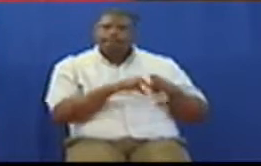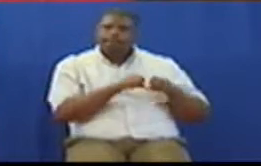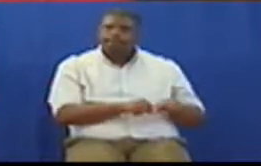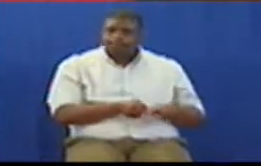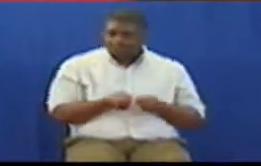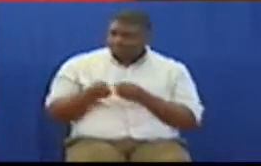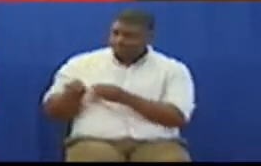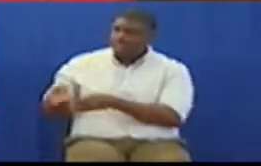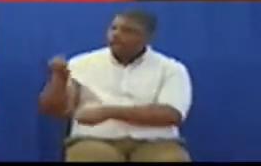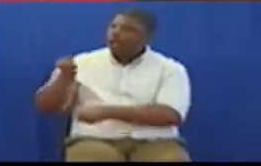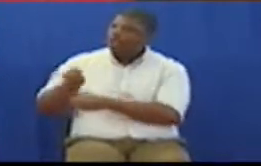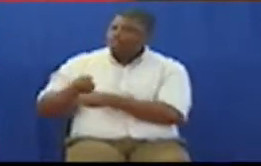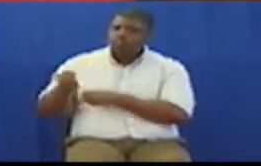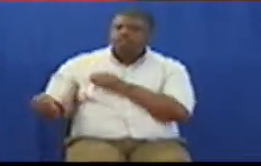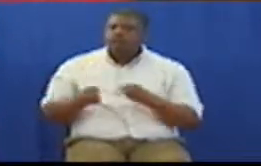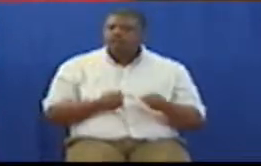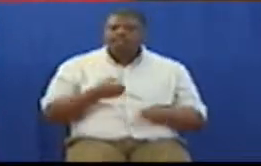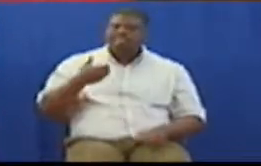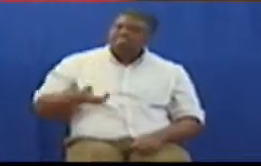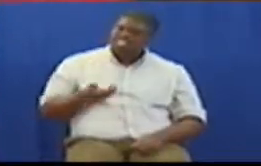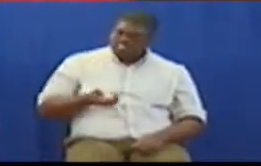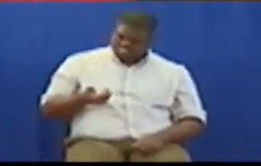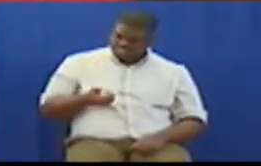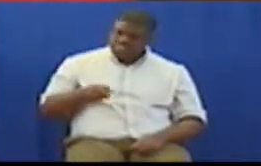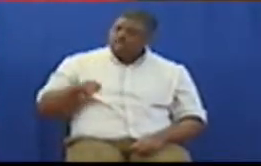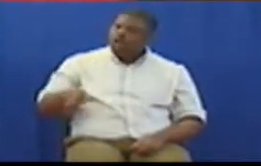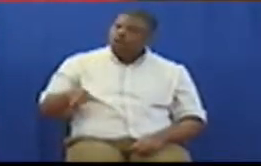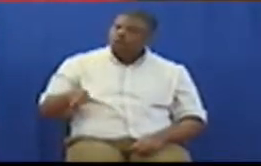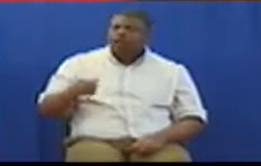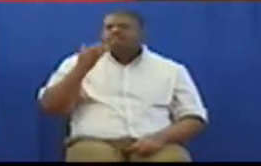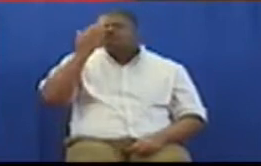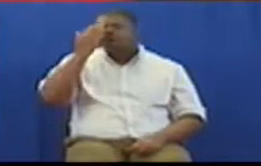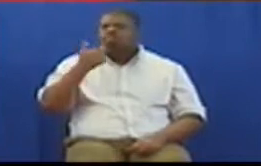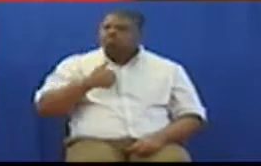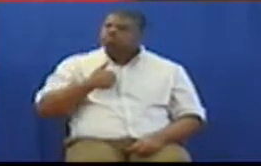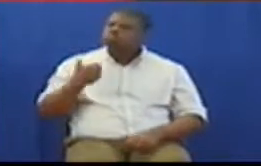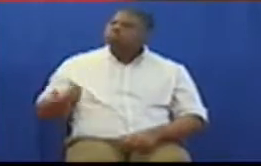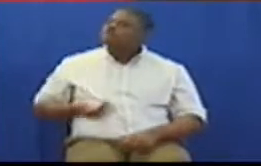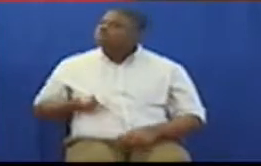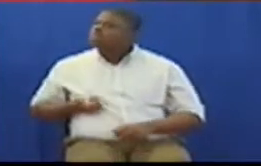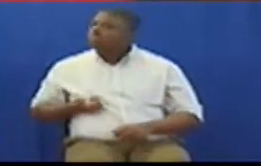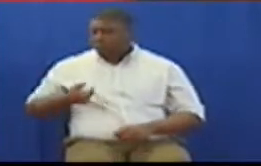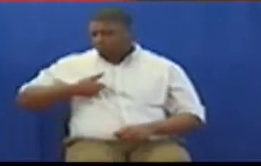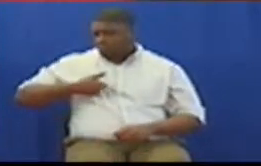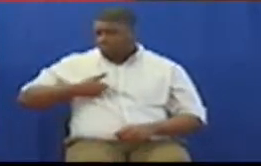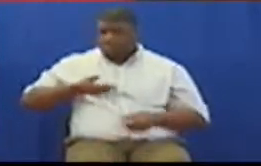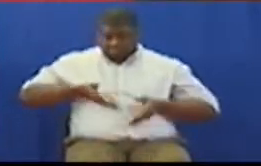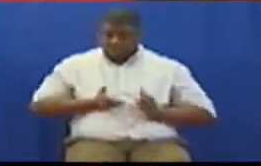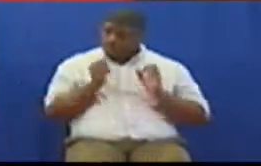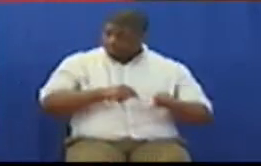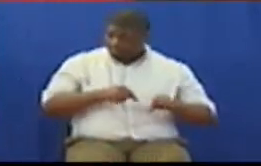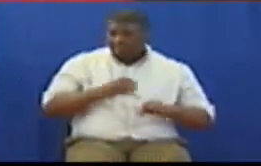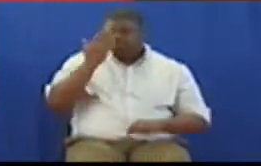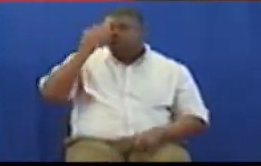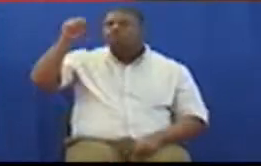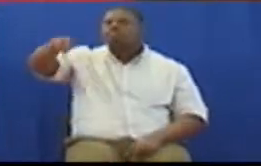watendaji wa vijiji, kwa sababu mtu atakayejua kama mimi ni Rwanda au ni Mtanzania ni kijiji changu au sio? Haiwezi kuwa ni mtoto mdogo wa migration